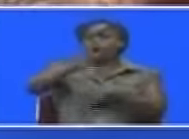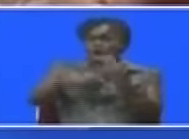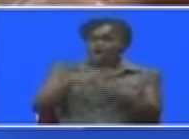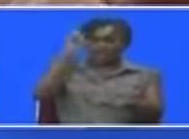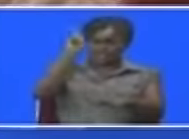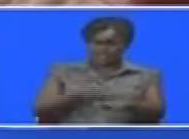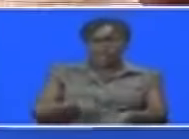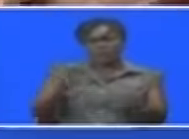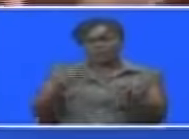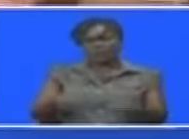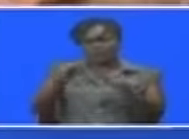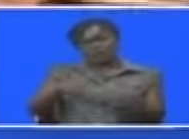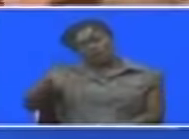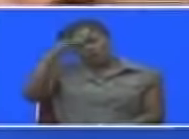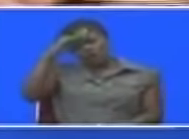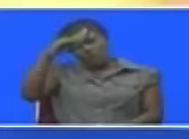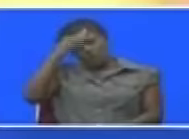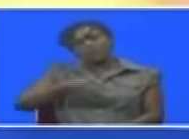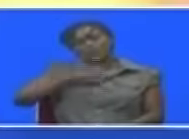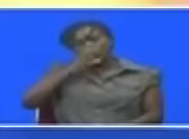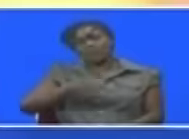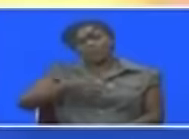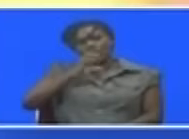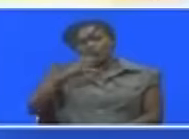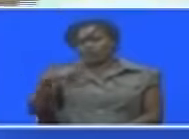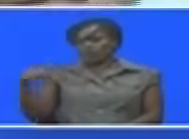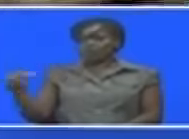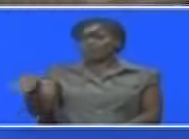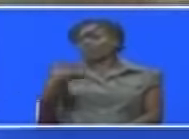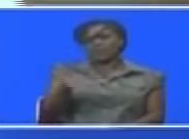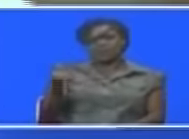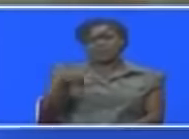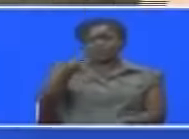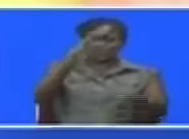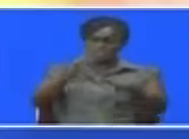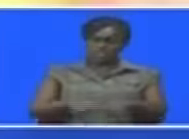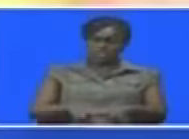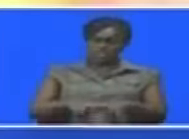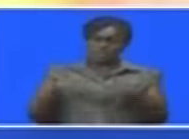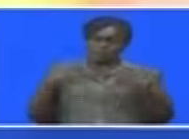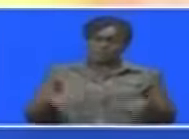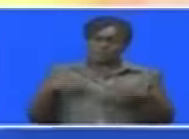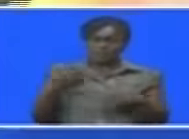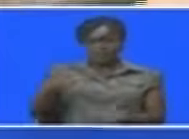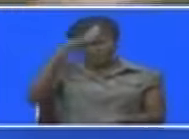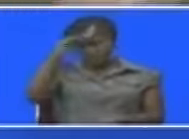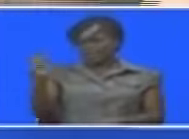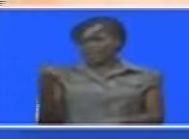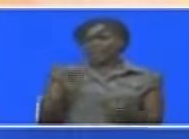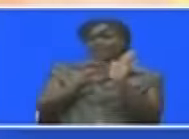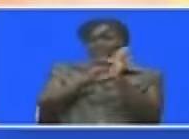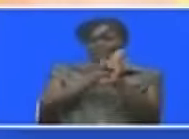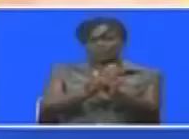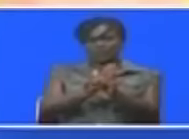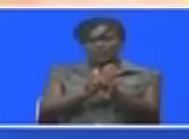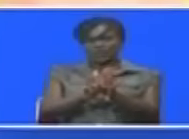wakati kabla na baada ya saa 11. Ukienda mahali pengine ukae na wale watu wa pombe kama Kenya hapa, ni